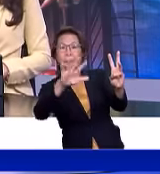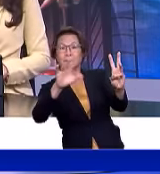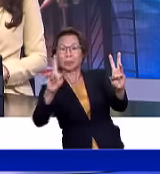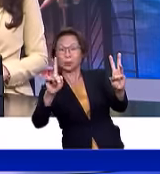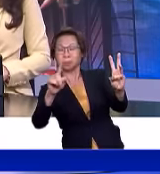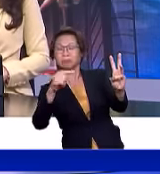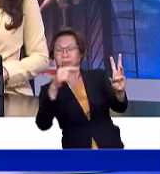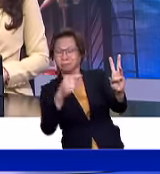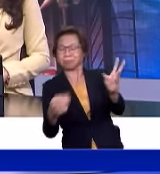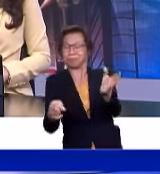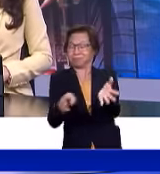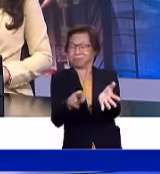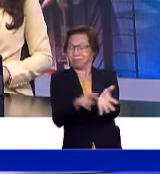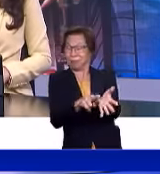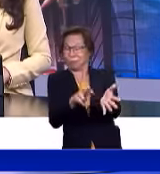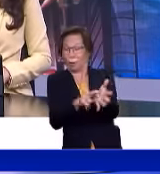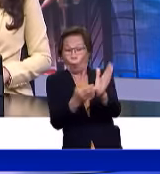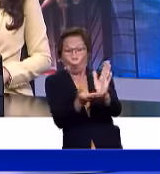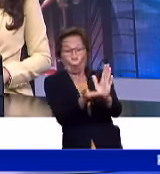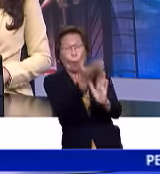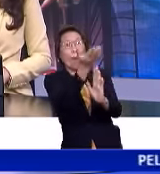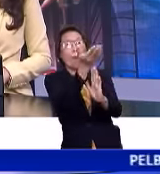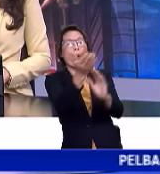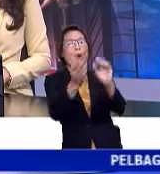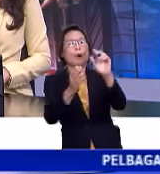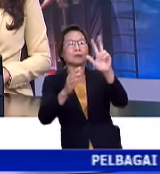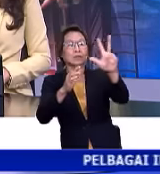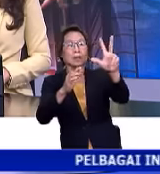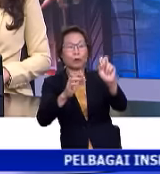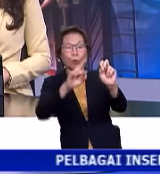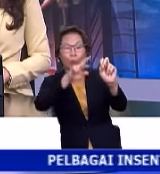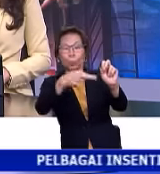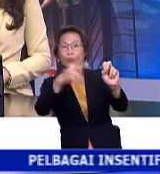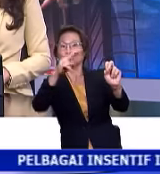6,751 kes direkodkan meningkat kepada